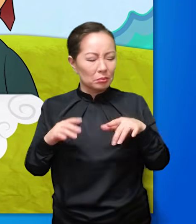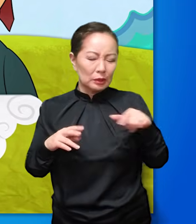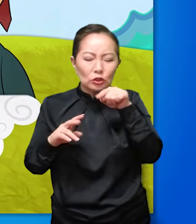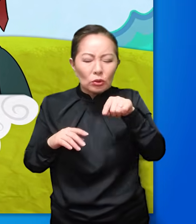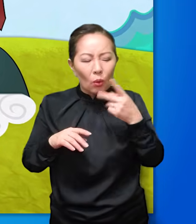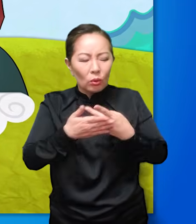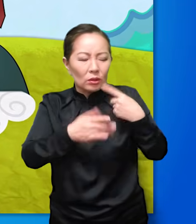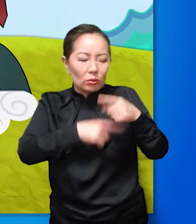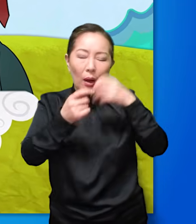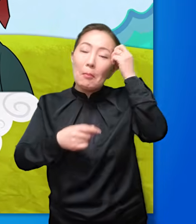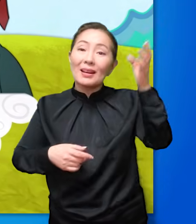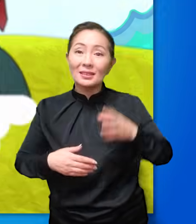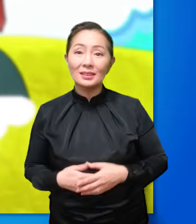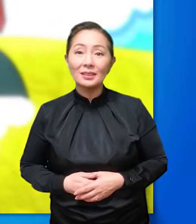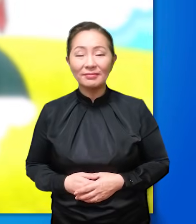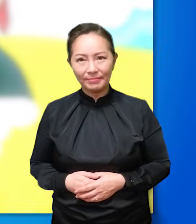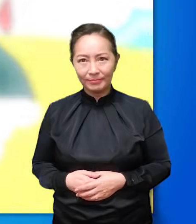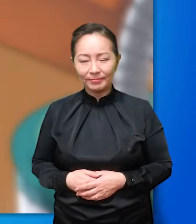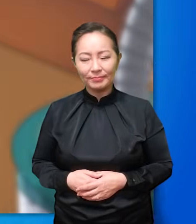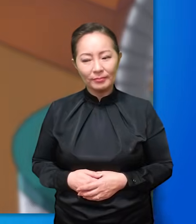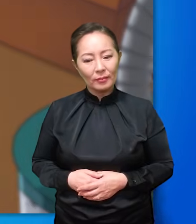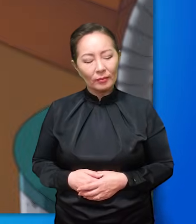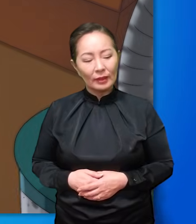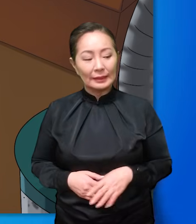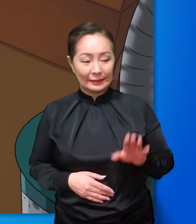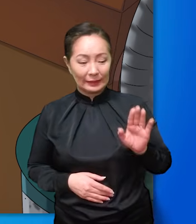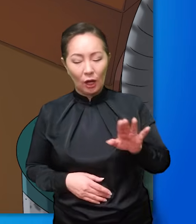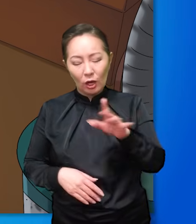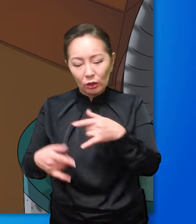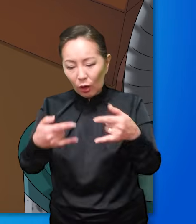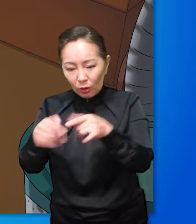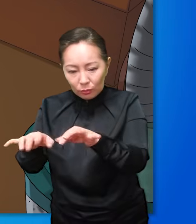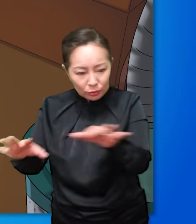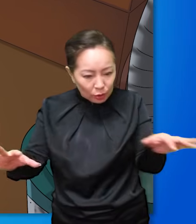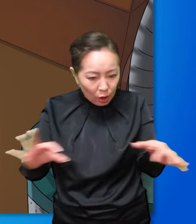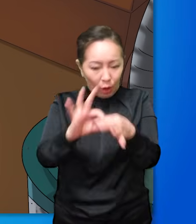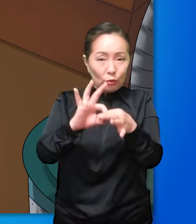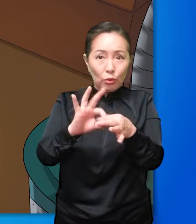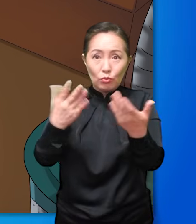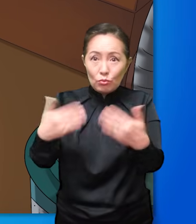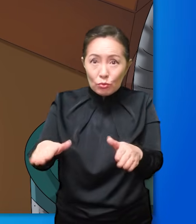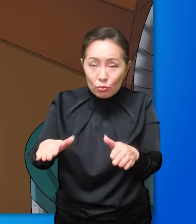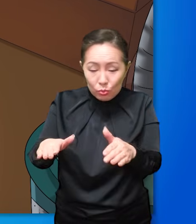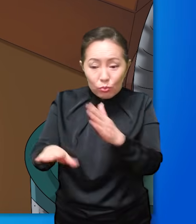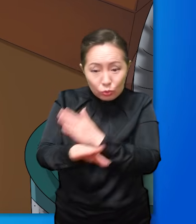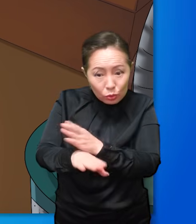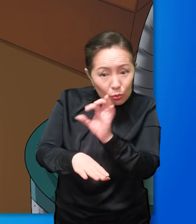бараг мартцгаасан да. За ингээд холбочихвол хідүүлээ үлгэрээр аялах нь байна шүү дээ.